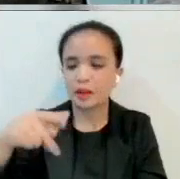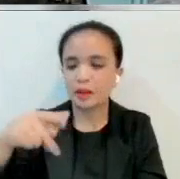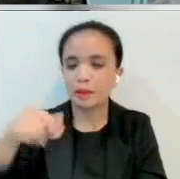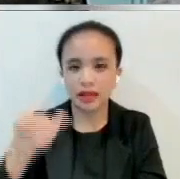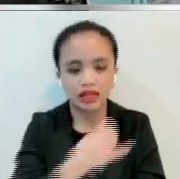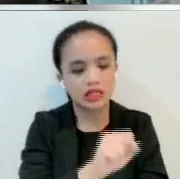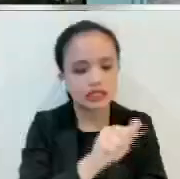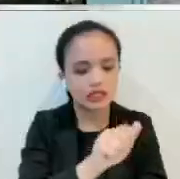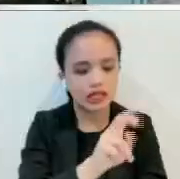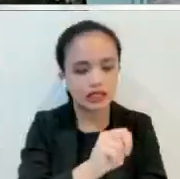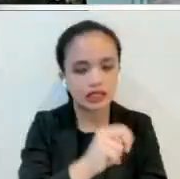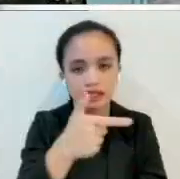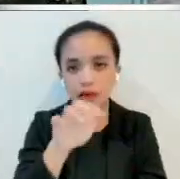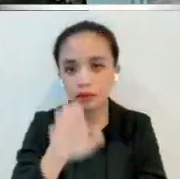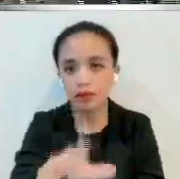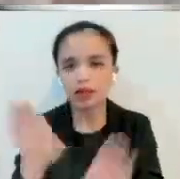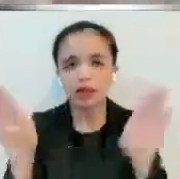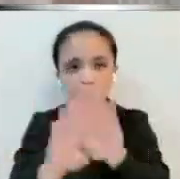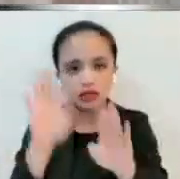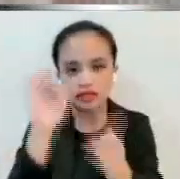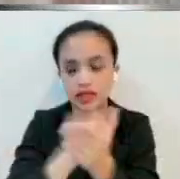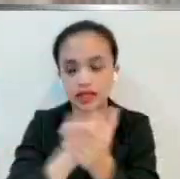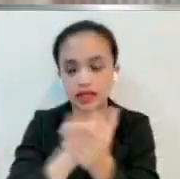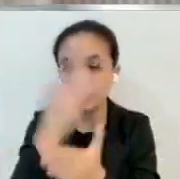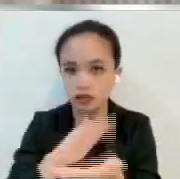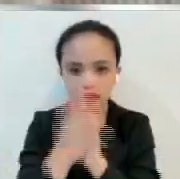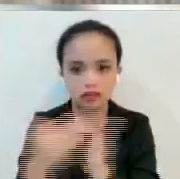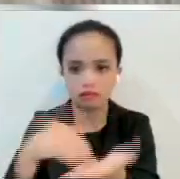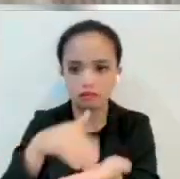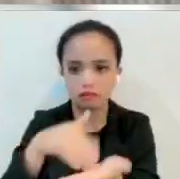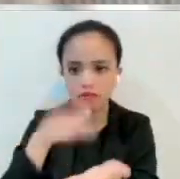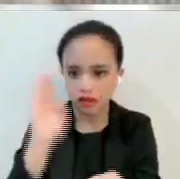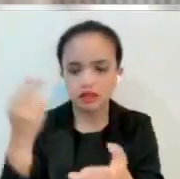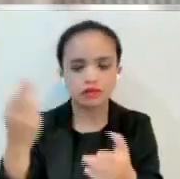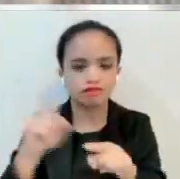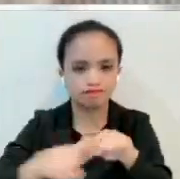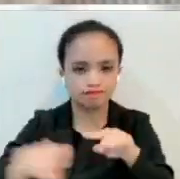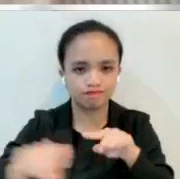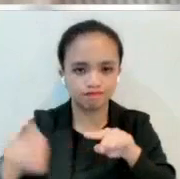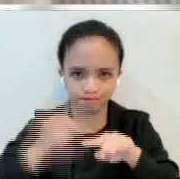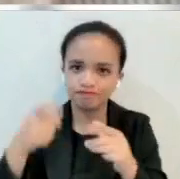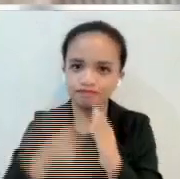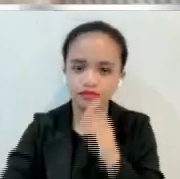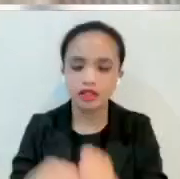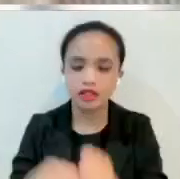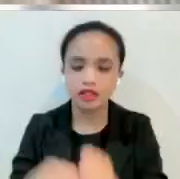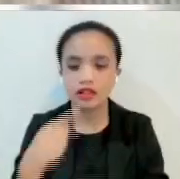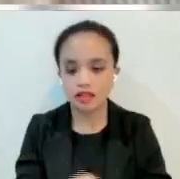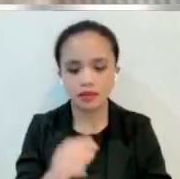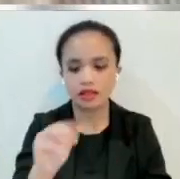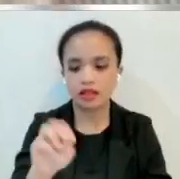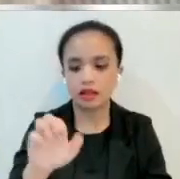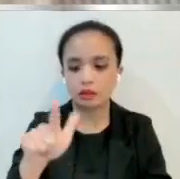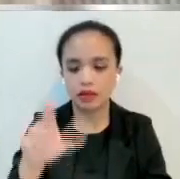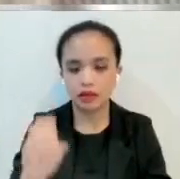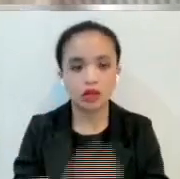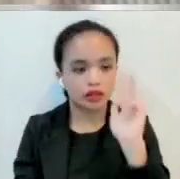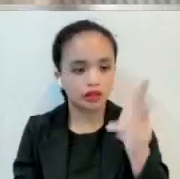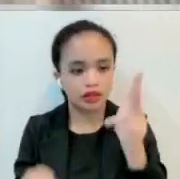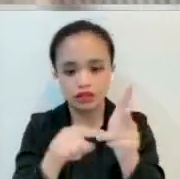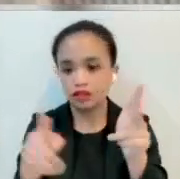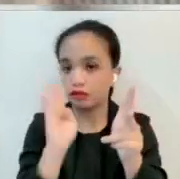presyo ng kuryente sa spot market ayon sa miralo 30 hanggang 40% ng supply ng kuryenteng IP pinamahagi